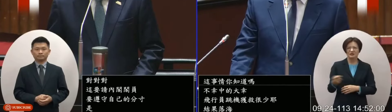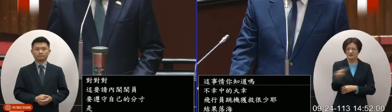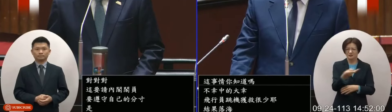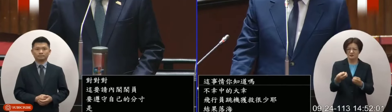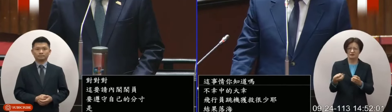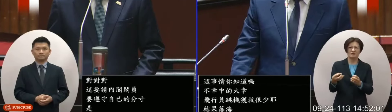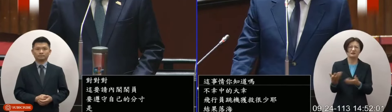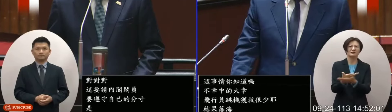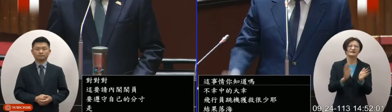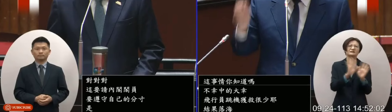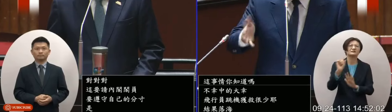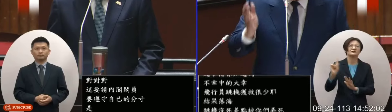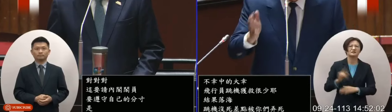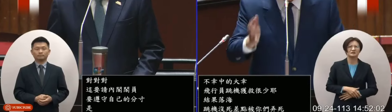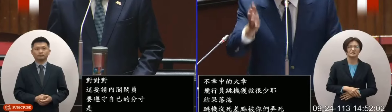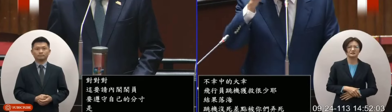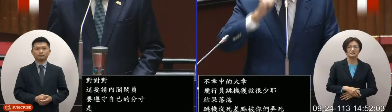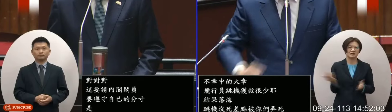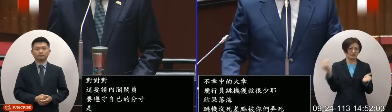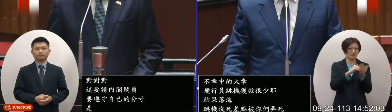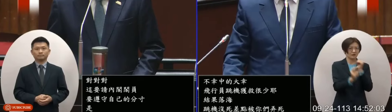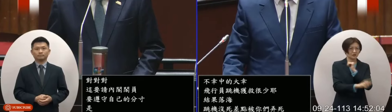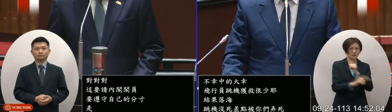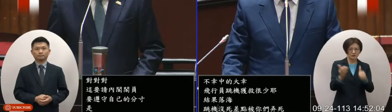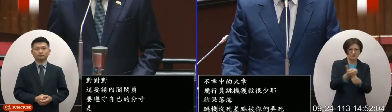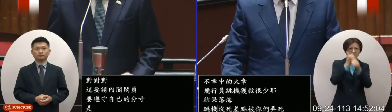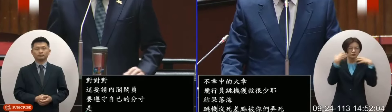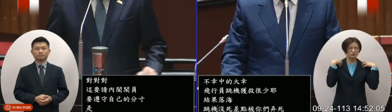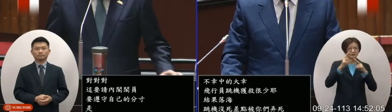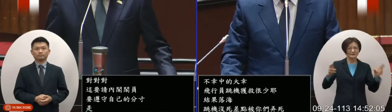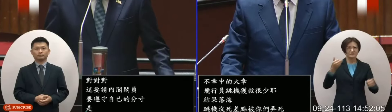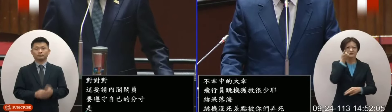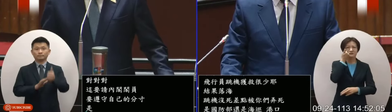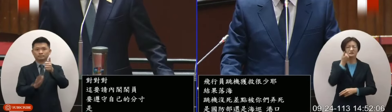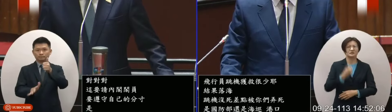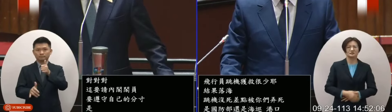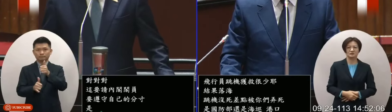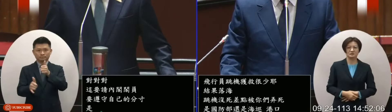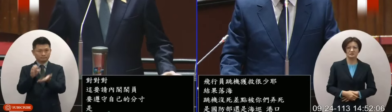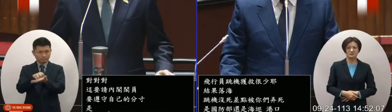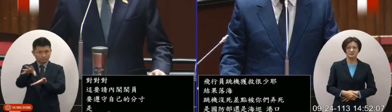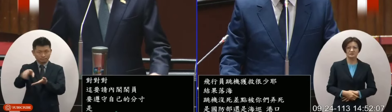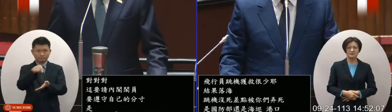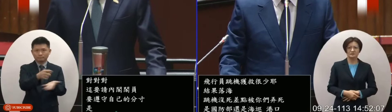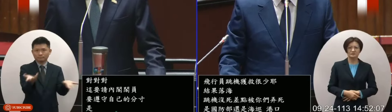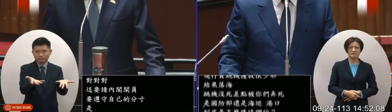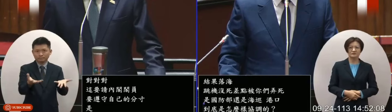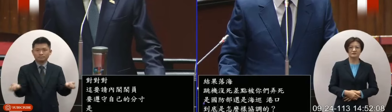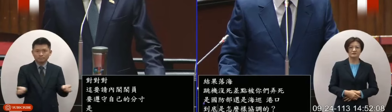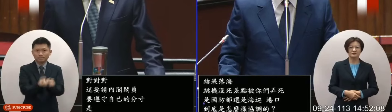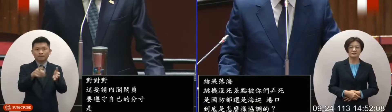的啦？装备检查是怎来处理的啦？ 啊，委员报告，这件代志在处理的迄段当